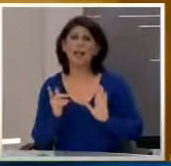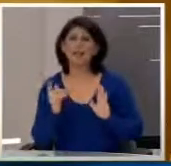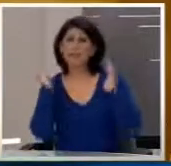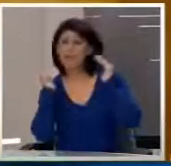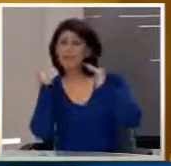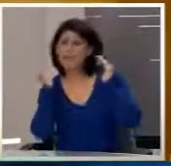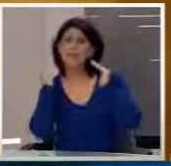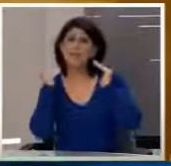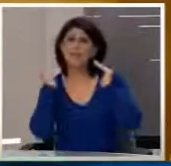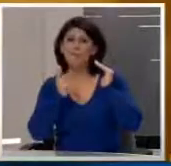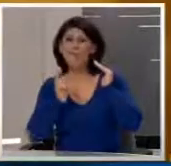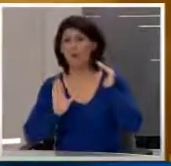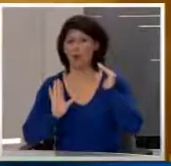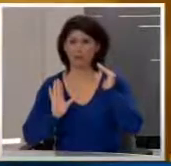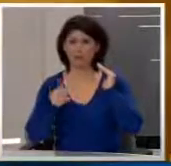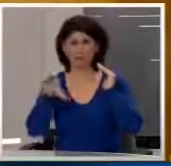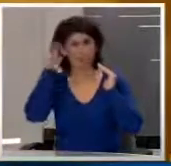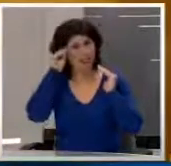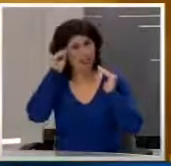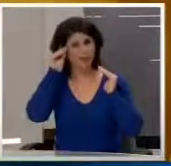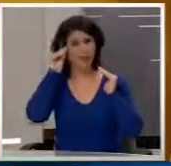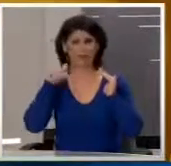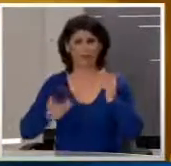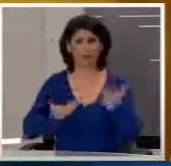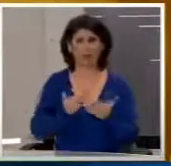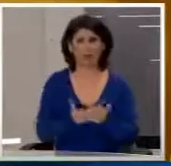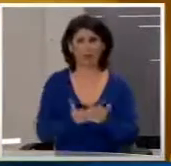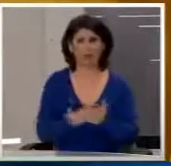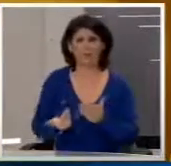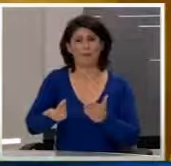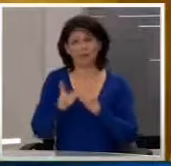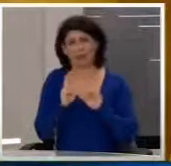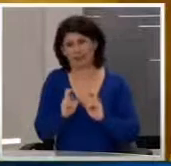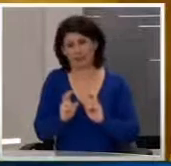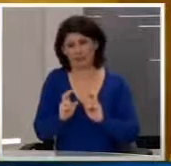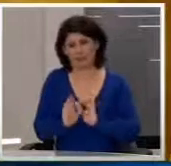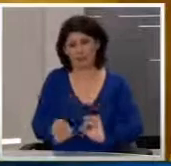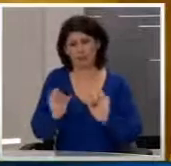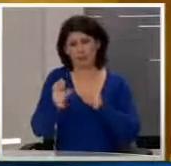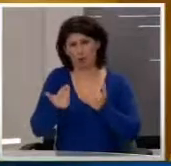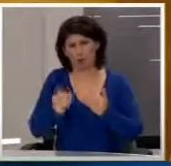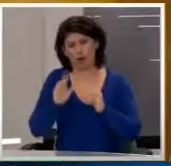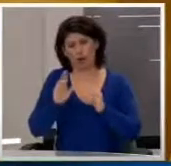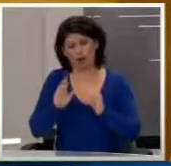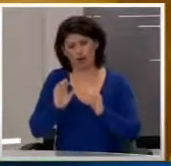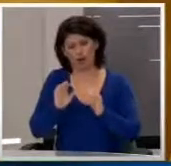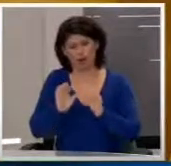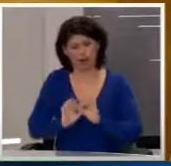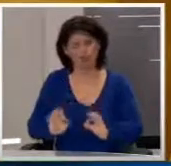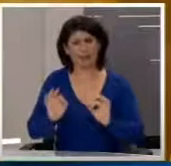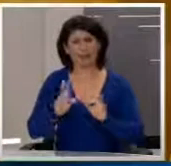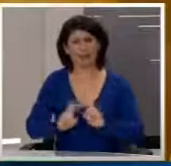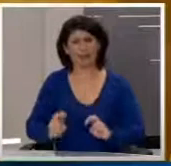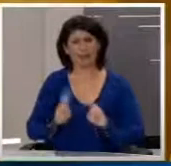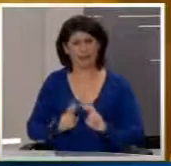γιατί έτσι αντιλαμβάνομαι την πρόταση για προκαταρκτική επιτροπή, είναι απολύτως